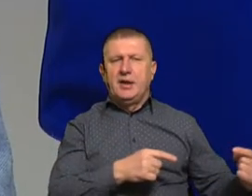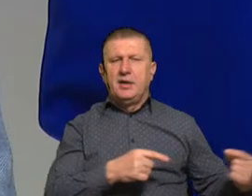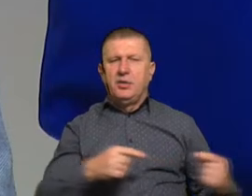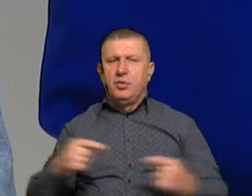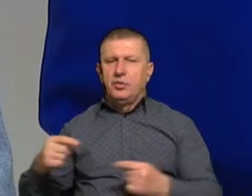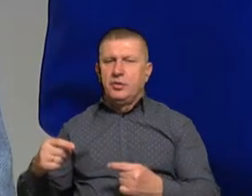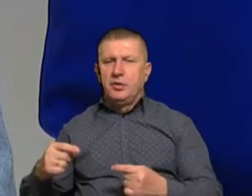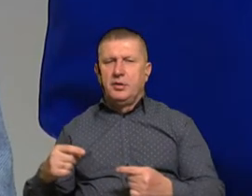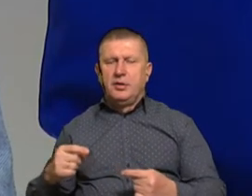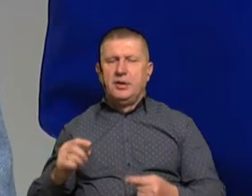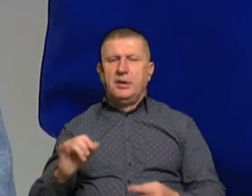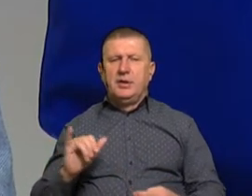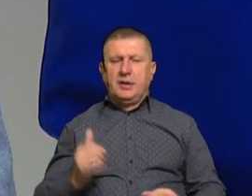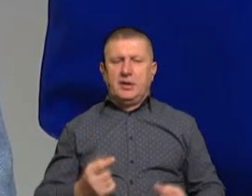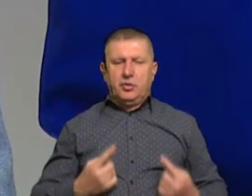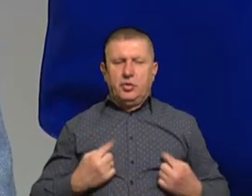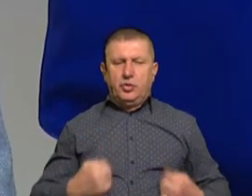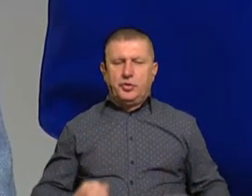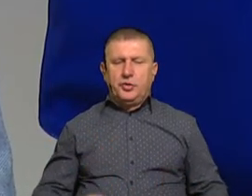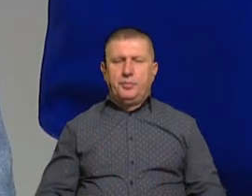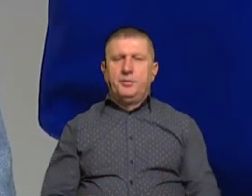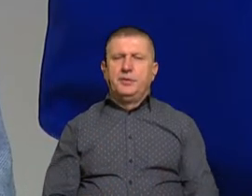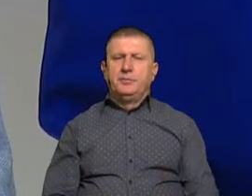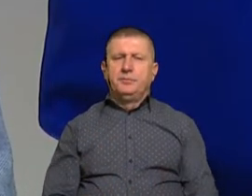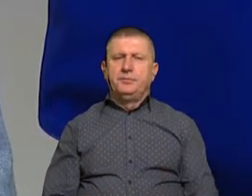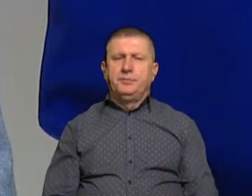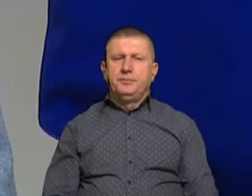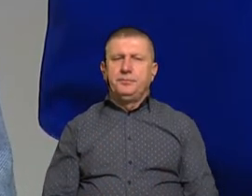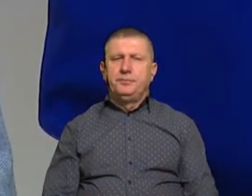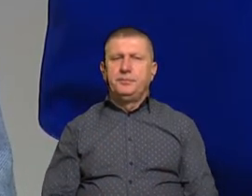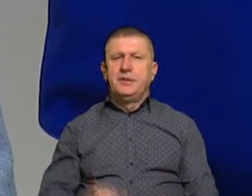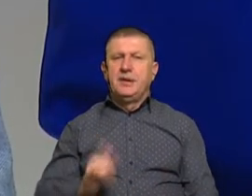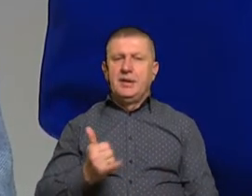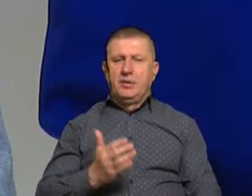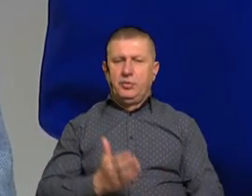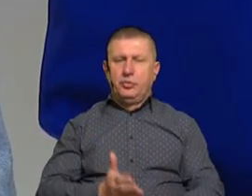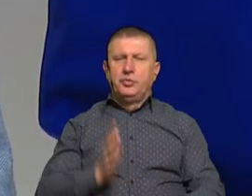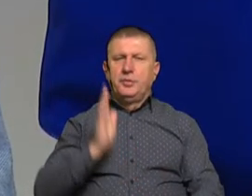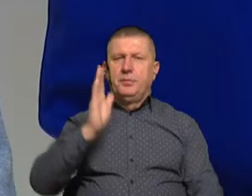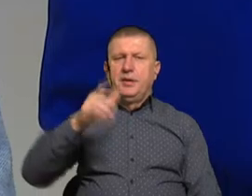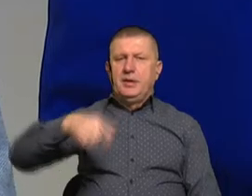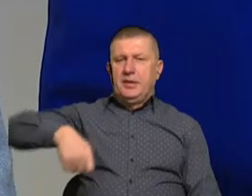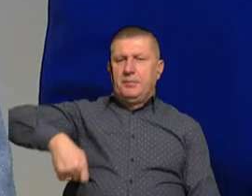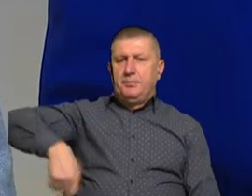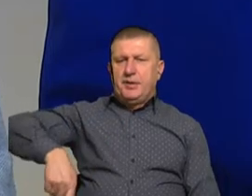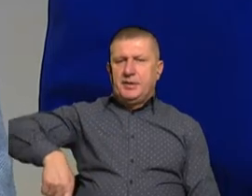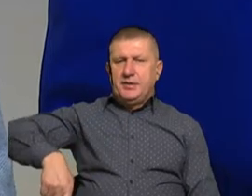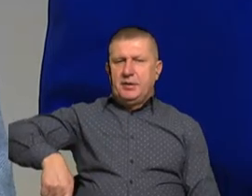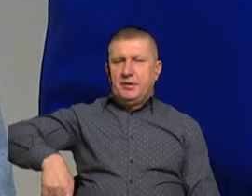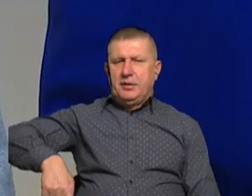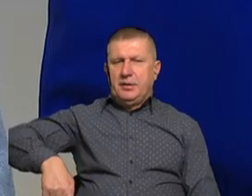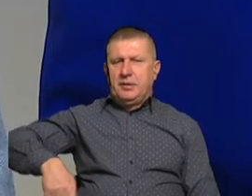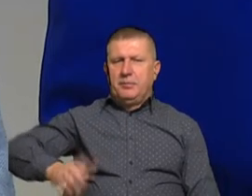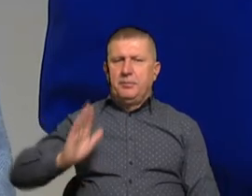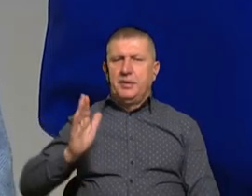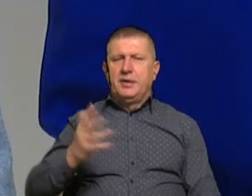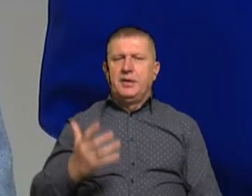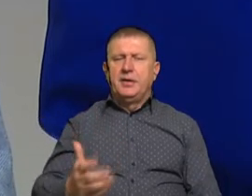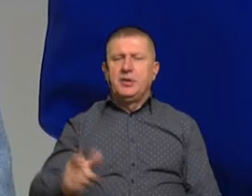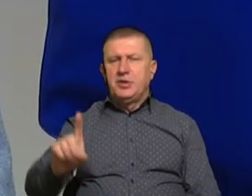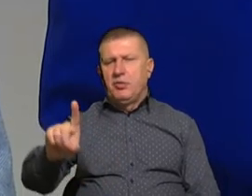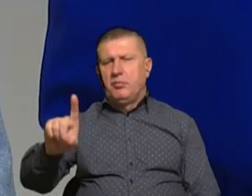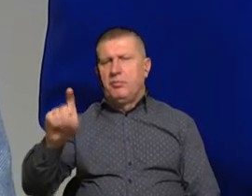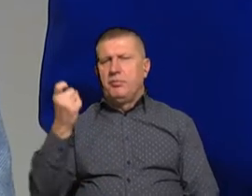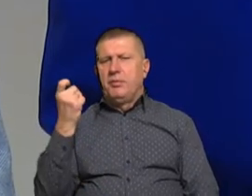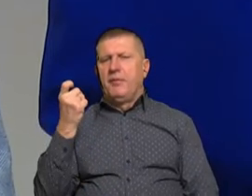państwowymi, jako obywatele. Jak już zostanę prezydentem, a mam taką nadzieję, będę chciał powołać sztab, który